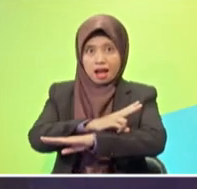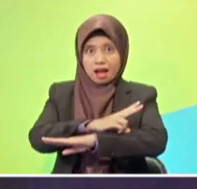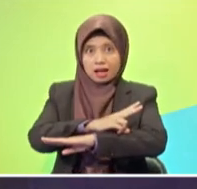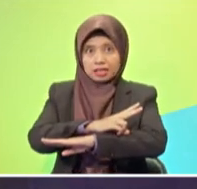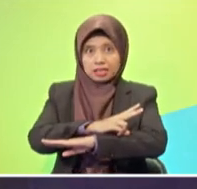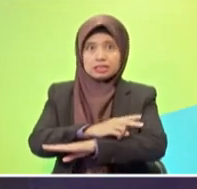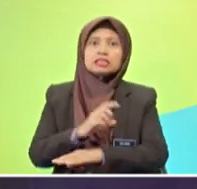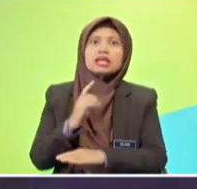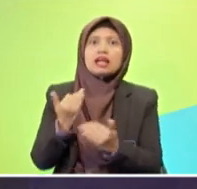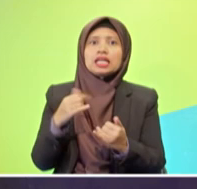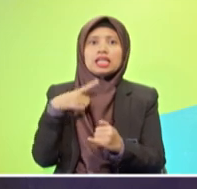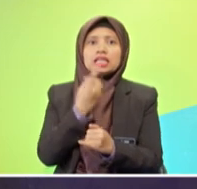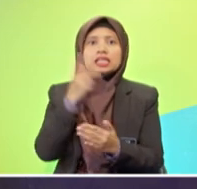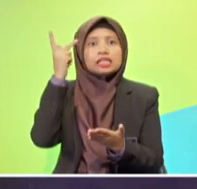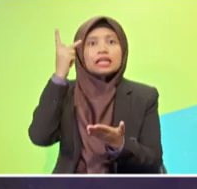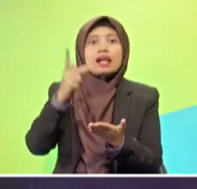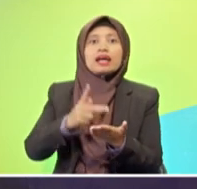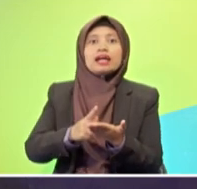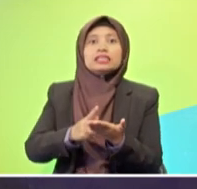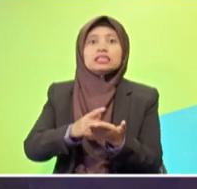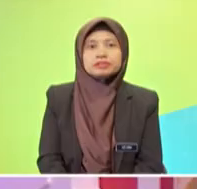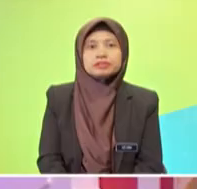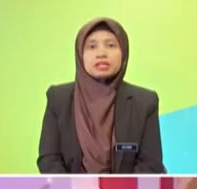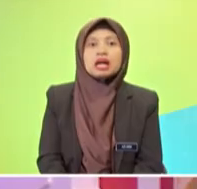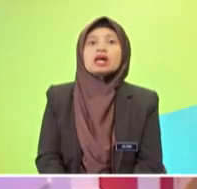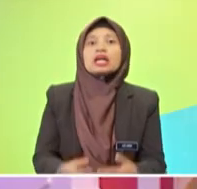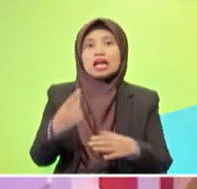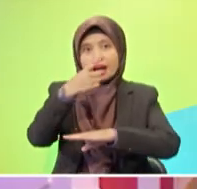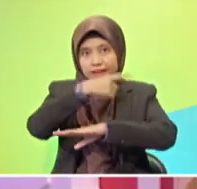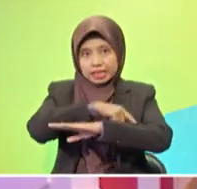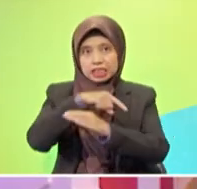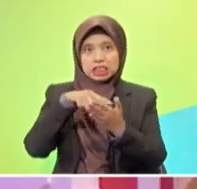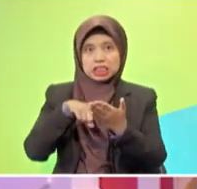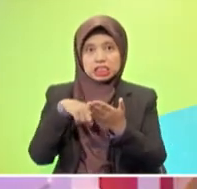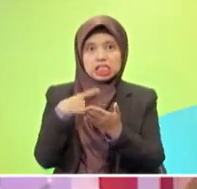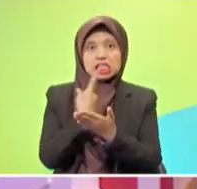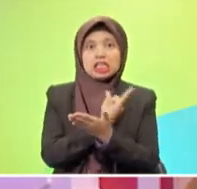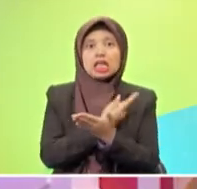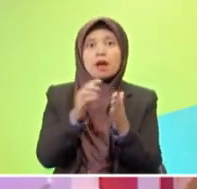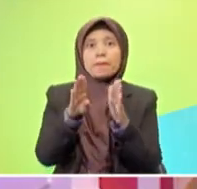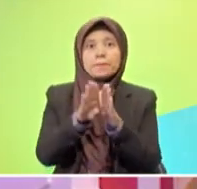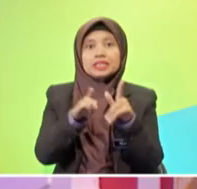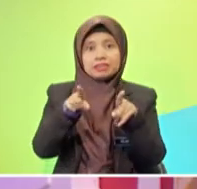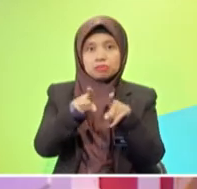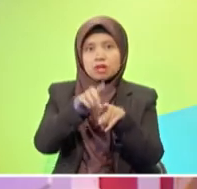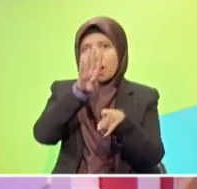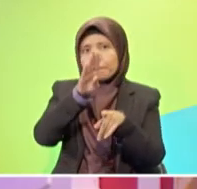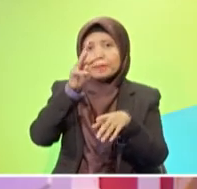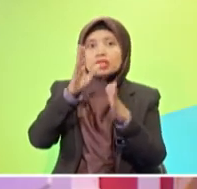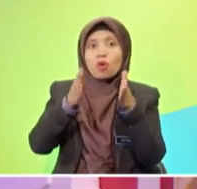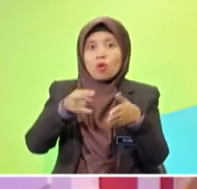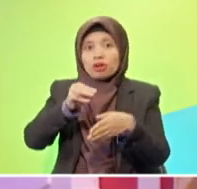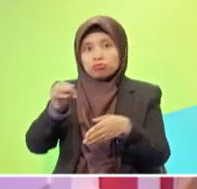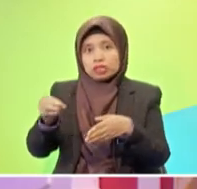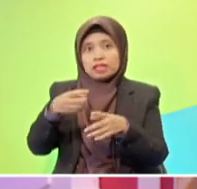yang berada di atas dan sekarang ini silakan Baiklah hari ini kita bersama dengan empat orang murid daripada SMK Taman